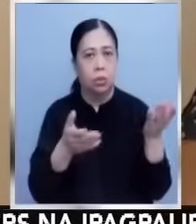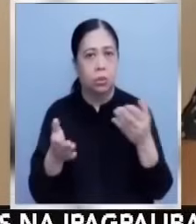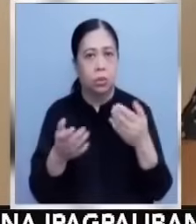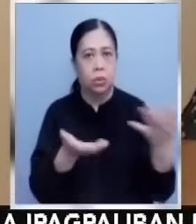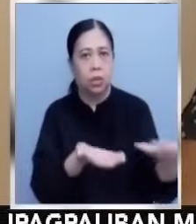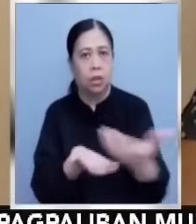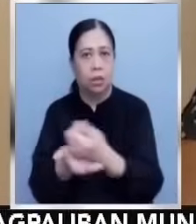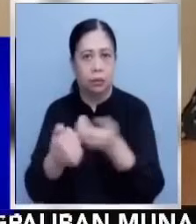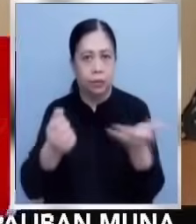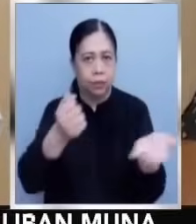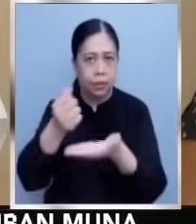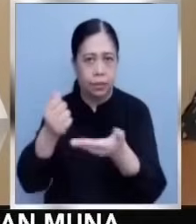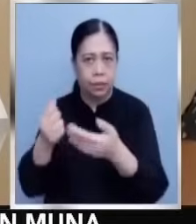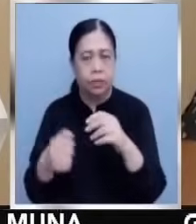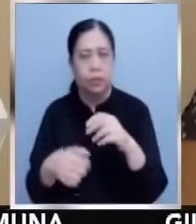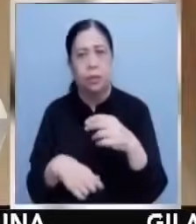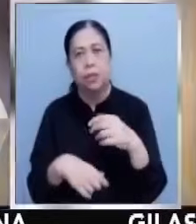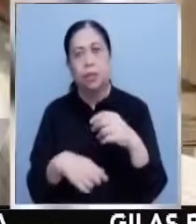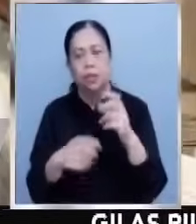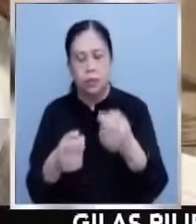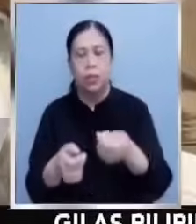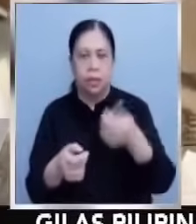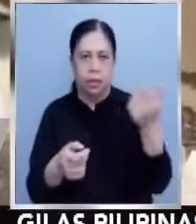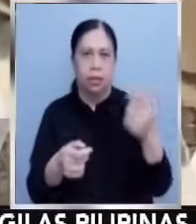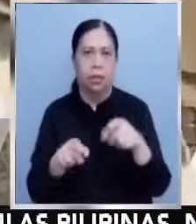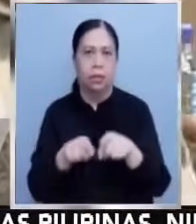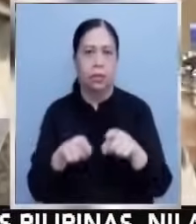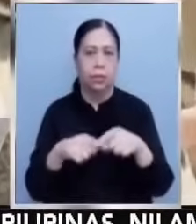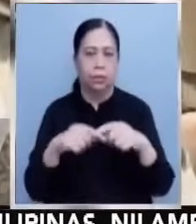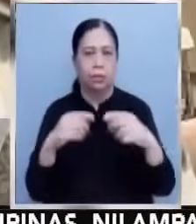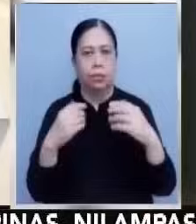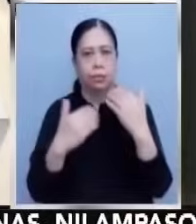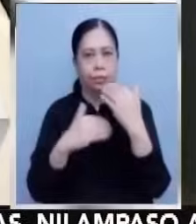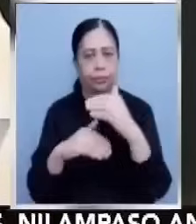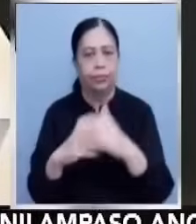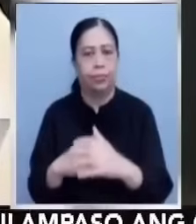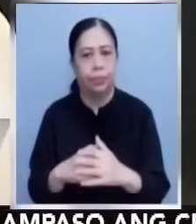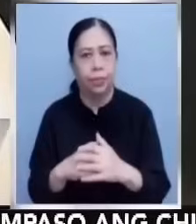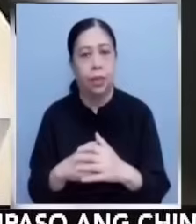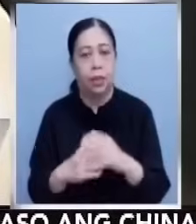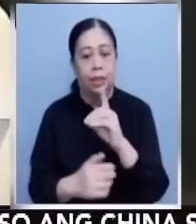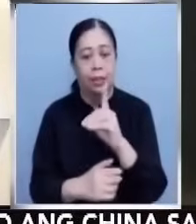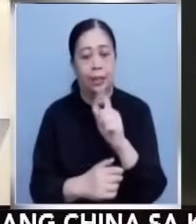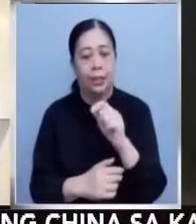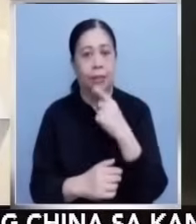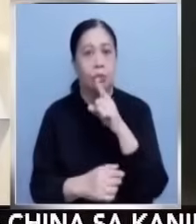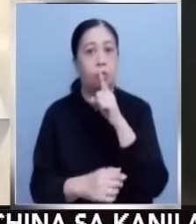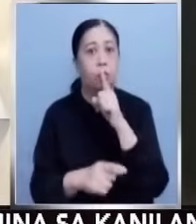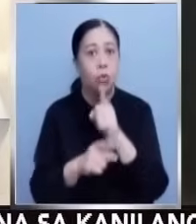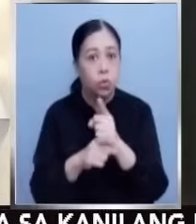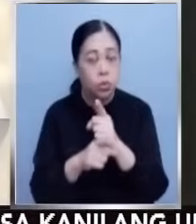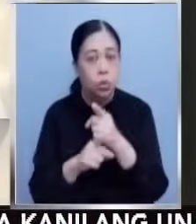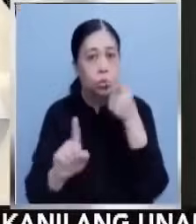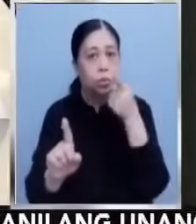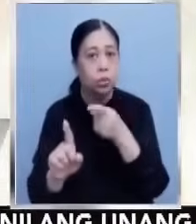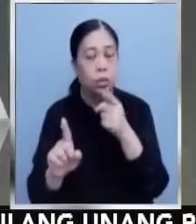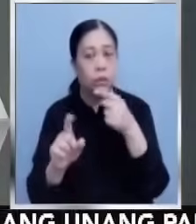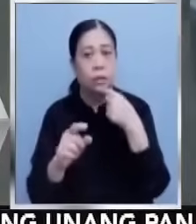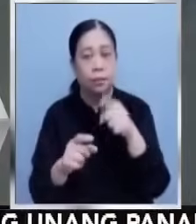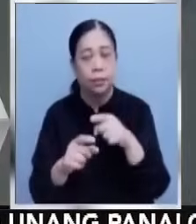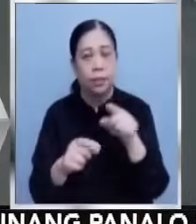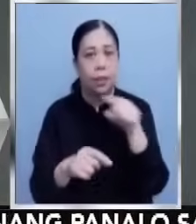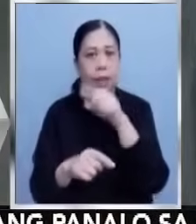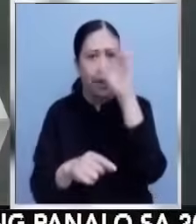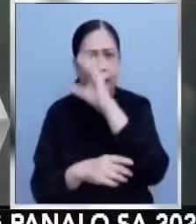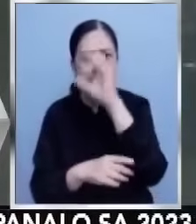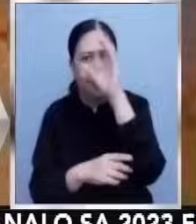natin, tatanggalin na rin ulit ito. Sabi ng DTI, ang tunay na target daw ng kautusan ng Pangulo ay hanapin ang